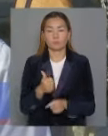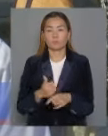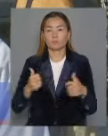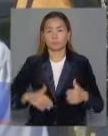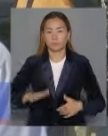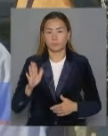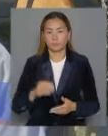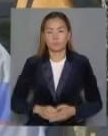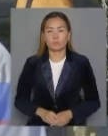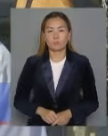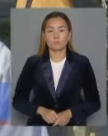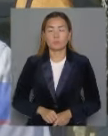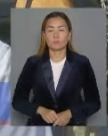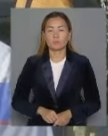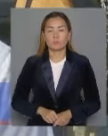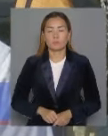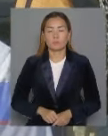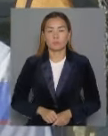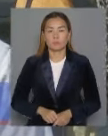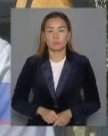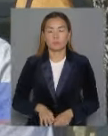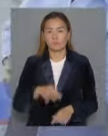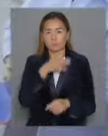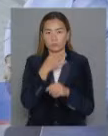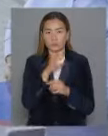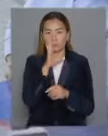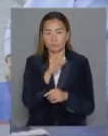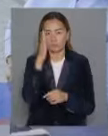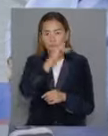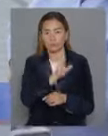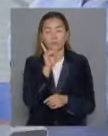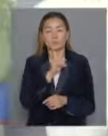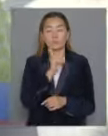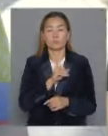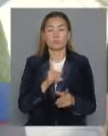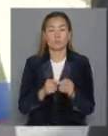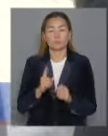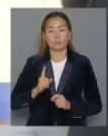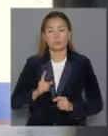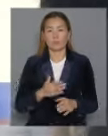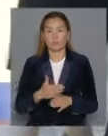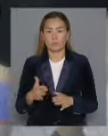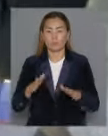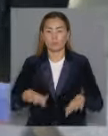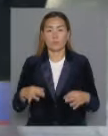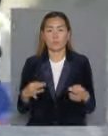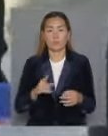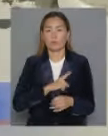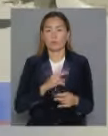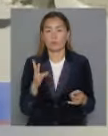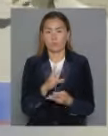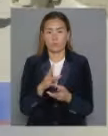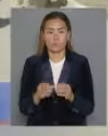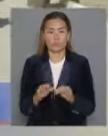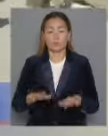шешеді. Осындай мәселе біз тек қана соған жауап бере аламыз. Ата-аналарға әзірше әліптің артын бағып, тағы да вакантты орындар ашылғанша күтуіне тура